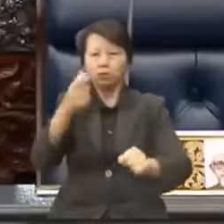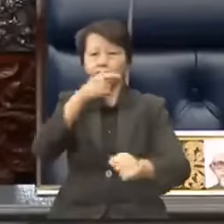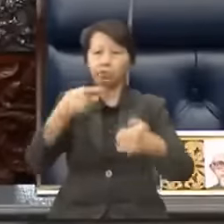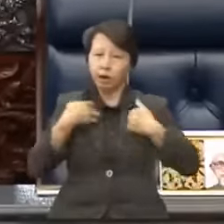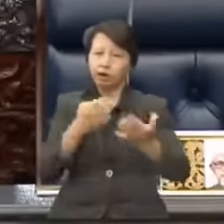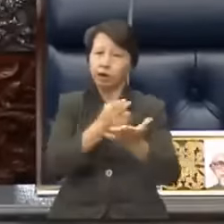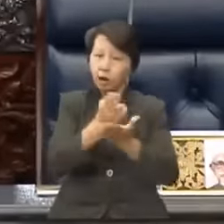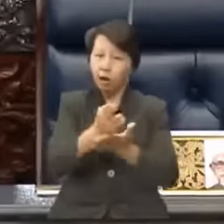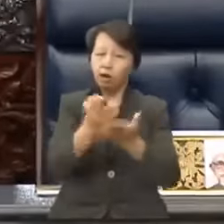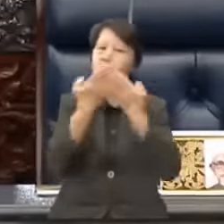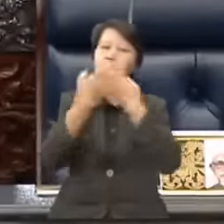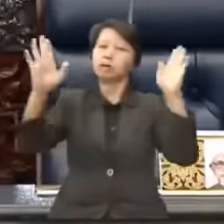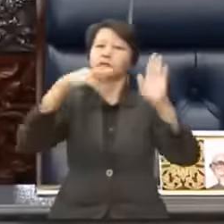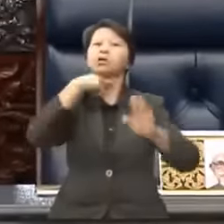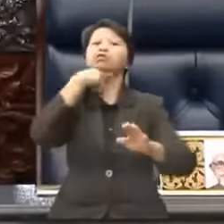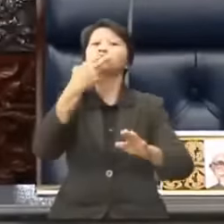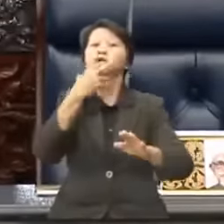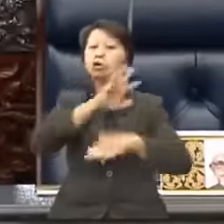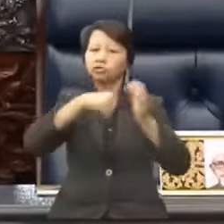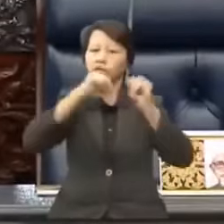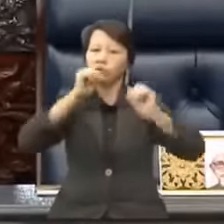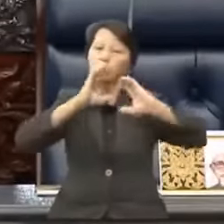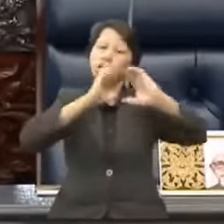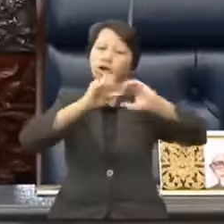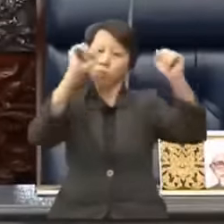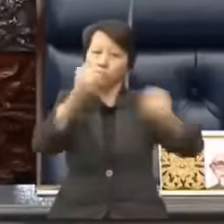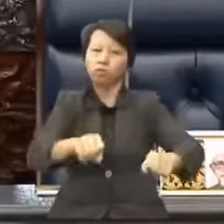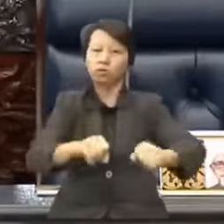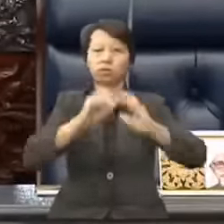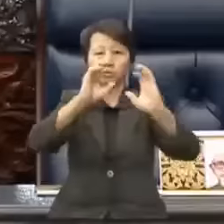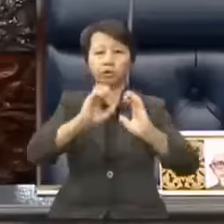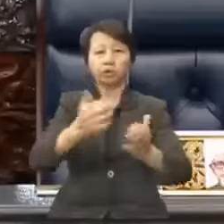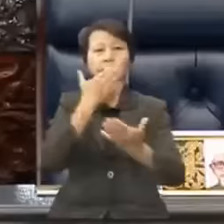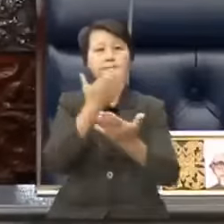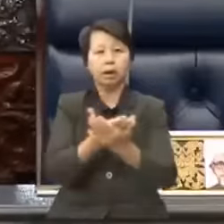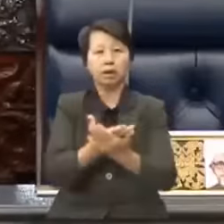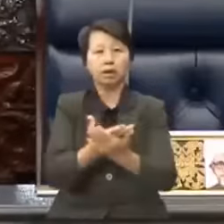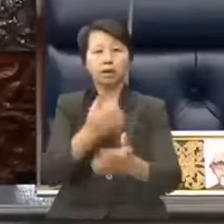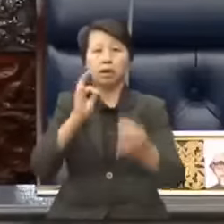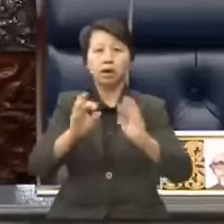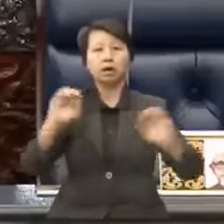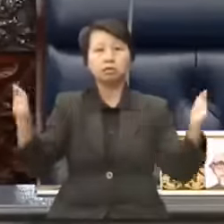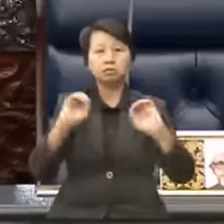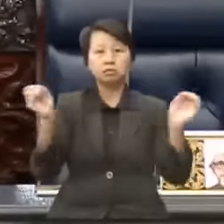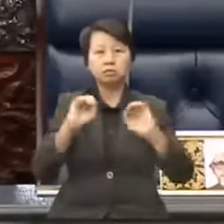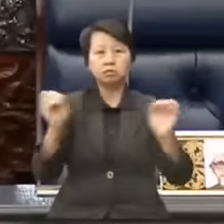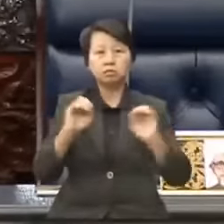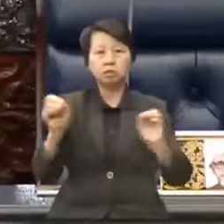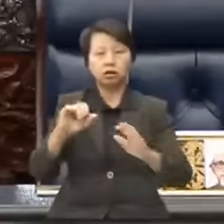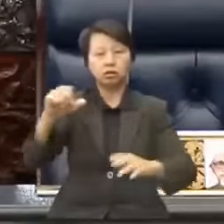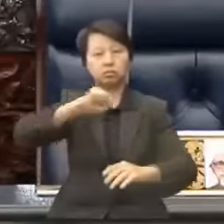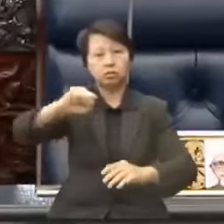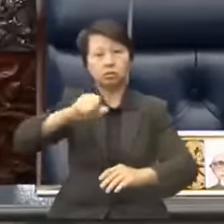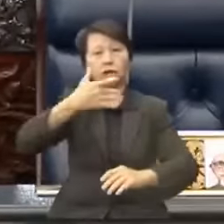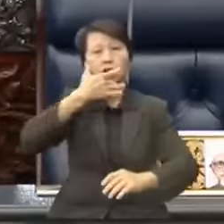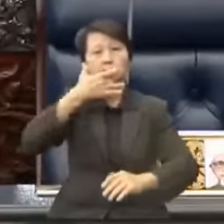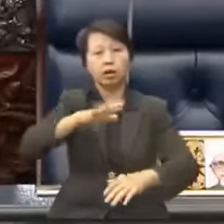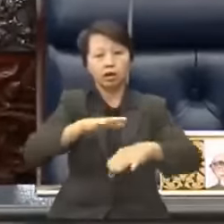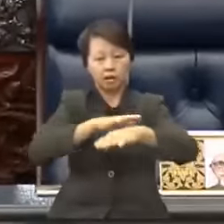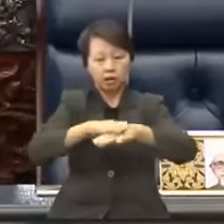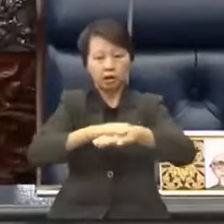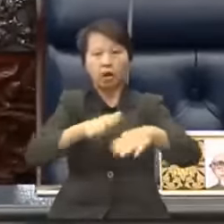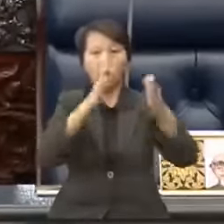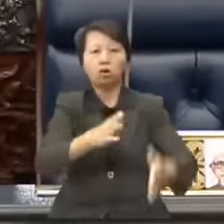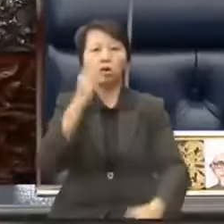dan kebebasan untuk bersuara semua kita boleh cakap cara yang baik Jadi kalau tak ada macam soalan memperjuangkan nasib kaum